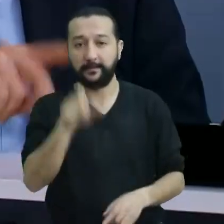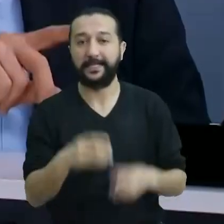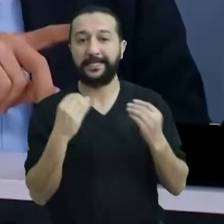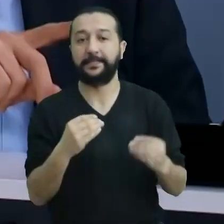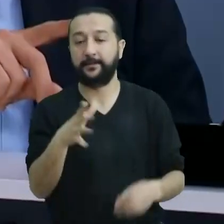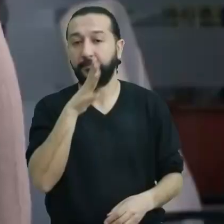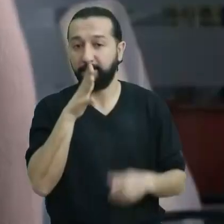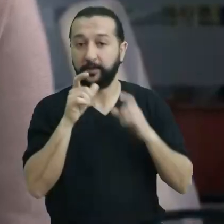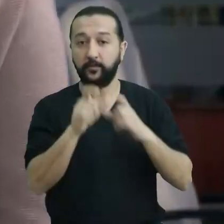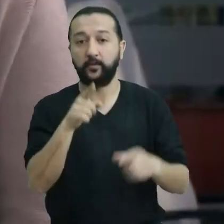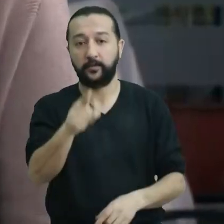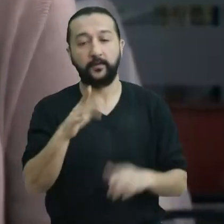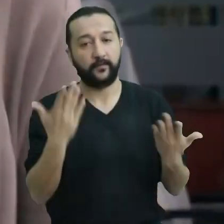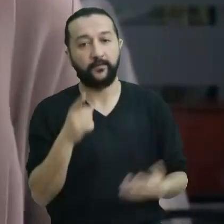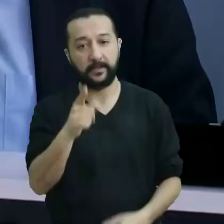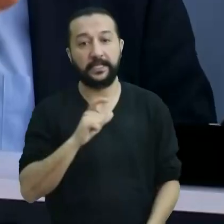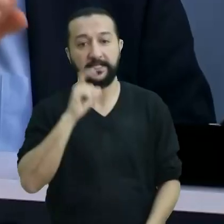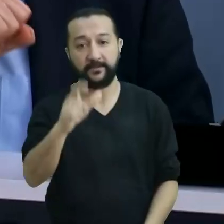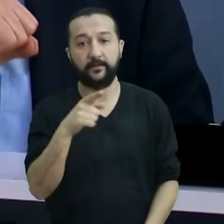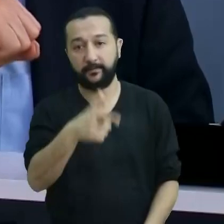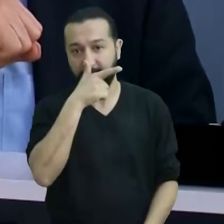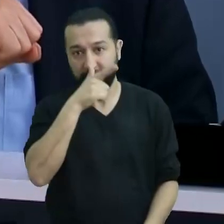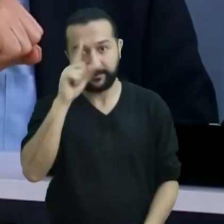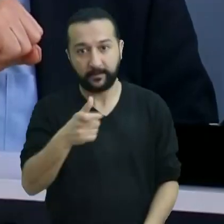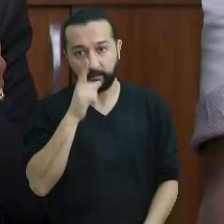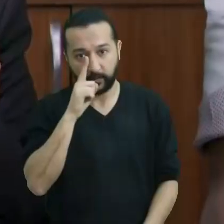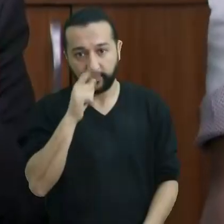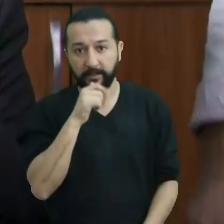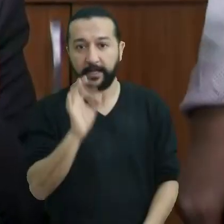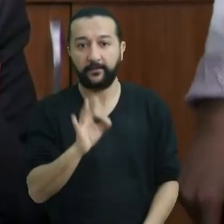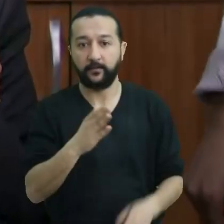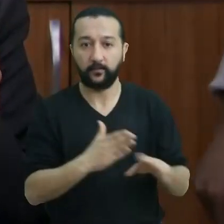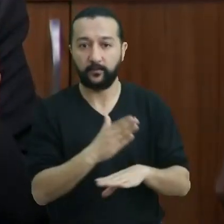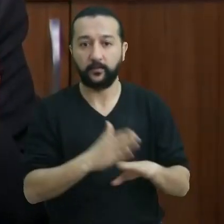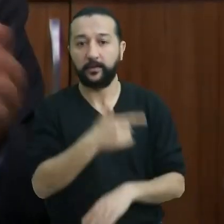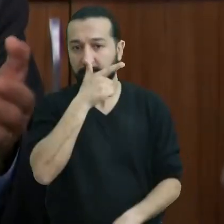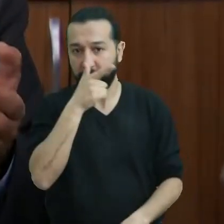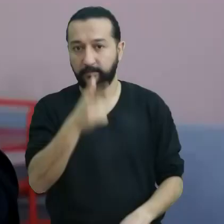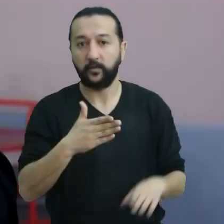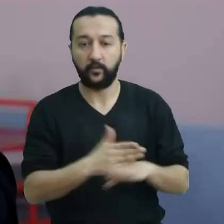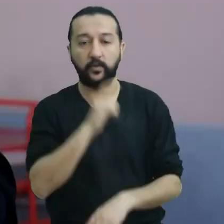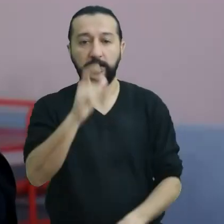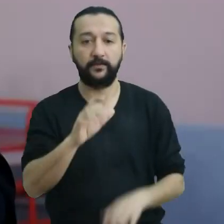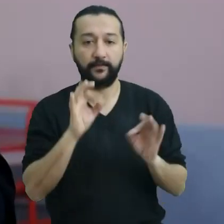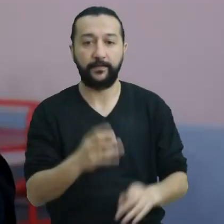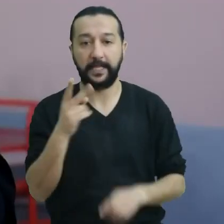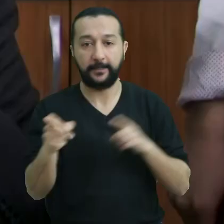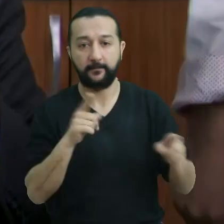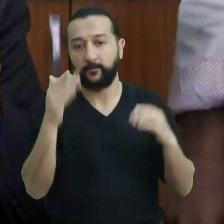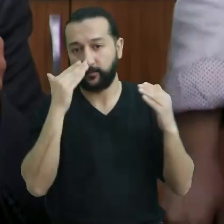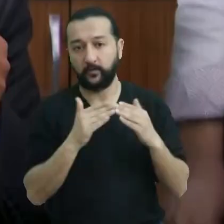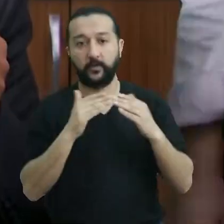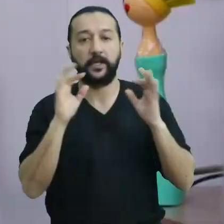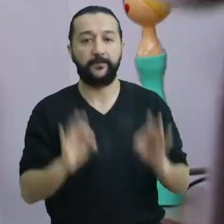iyisiniz bilmecelerde bence. Cevap perşembeymiş müdür bey. Evet evet. Perşembe doğru cevapmış. İki tarafa da